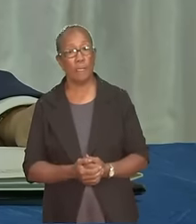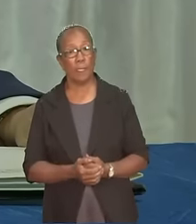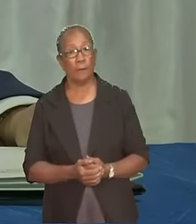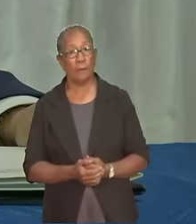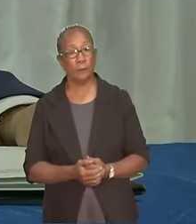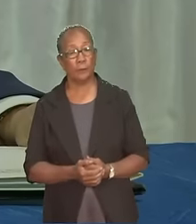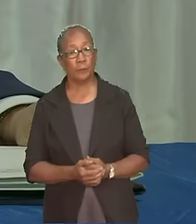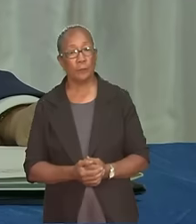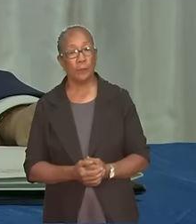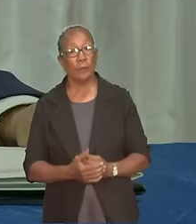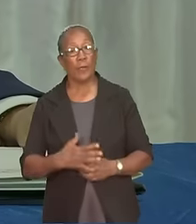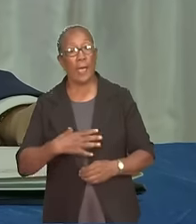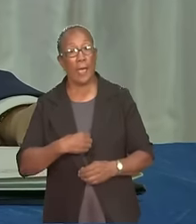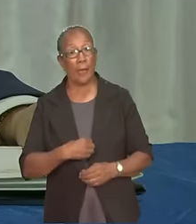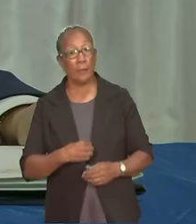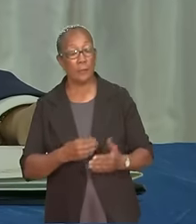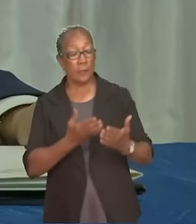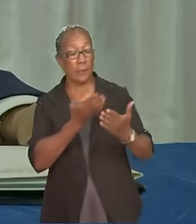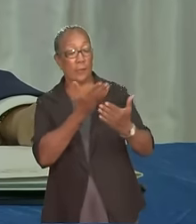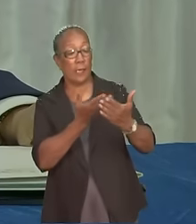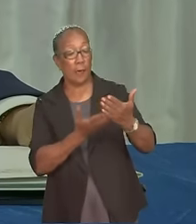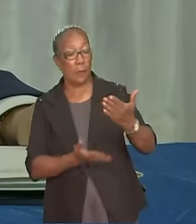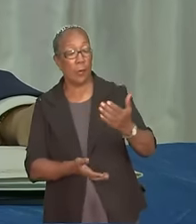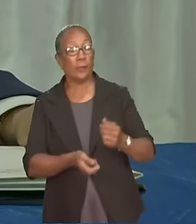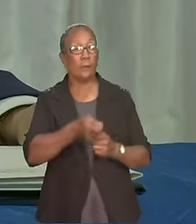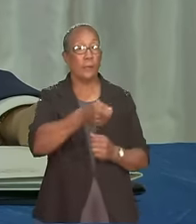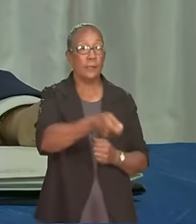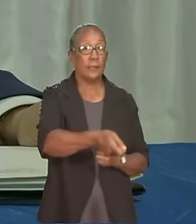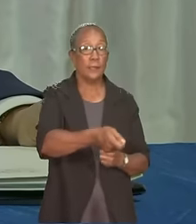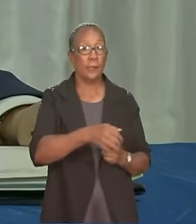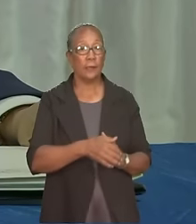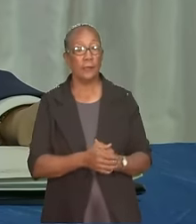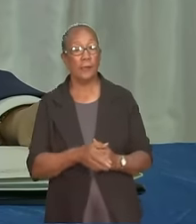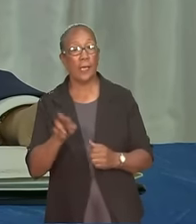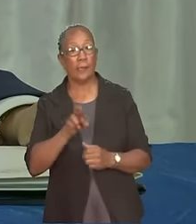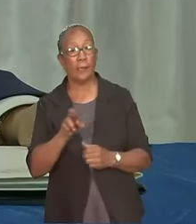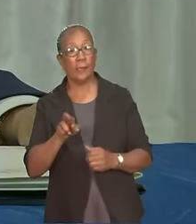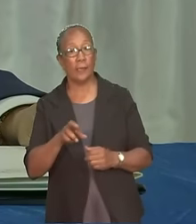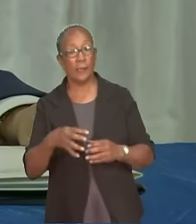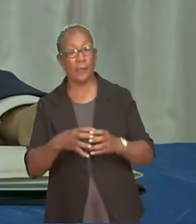een rapport gepresenteerd en we hebben de Rekenkamer uitgenodigd in de